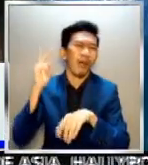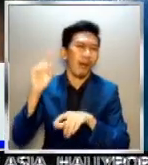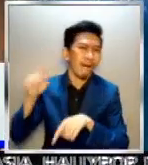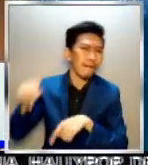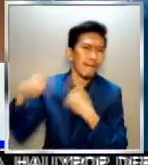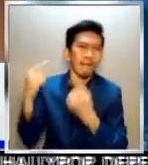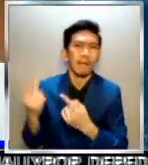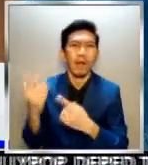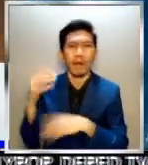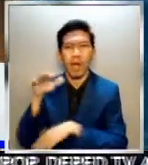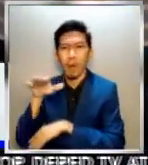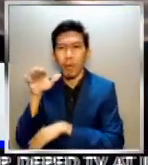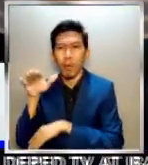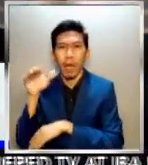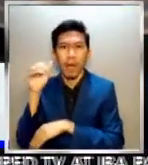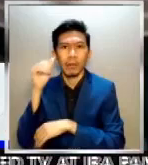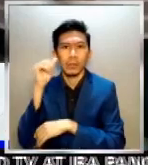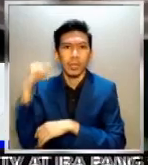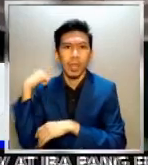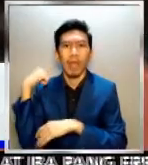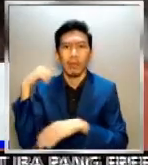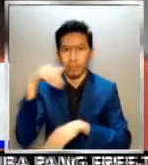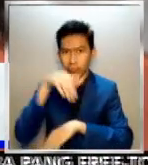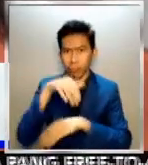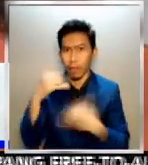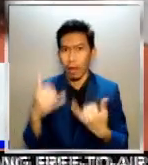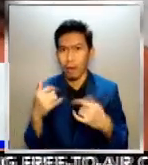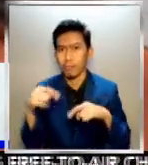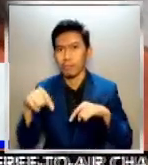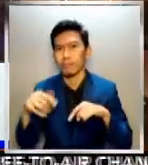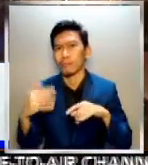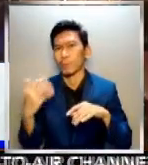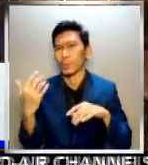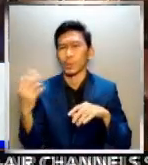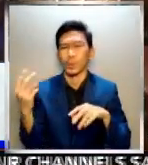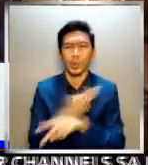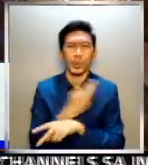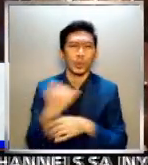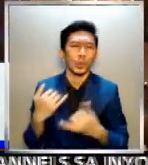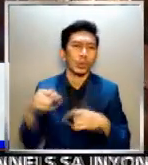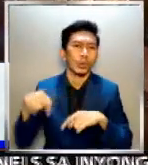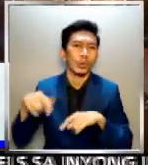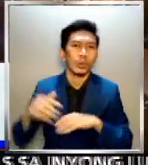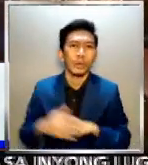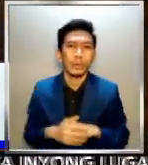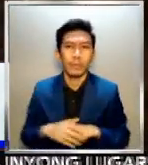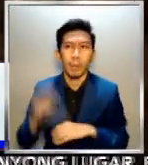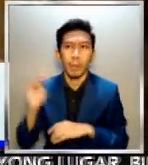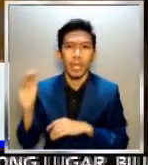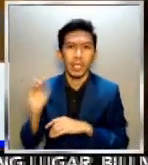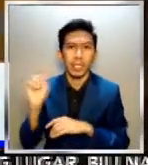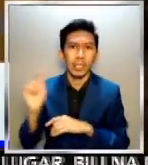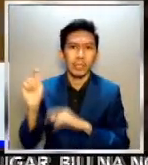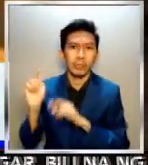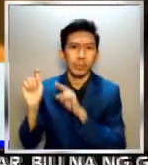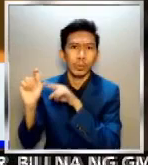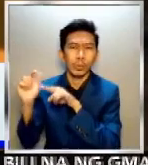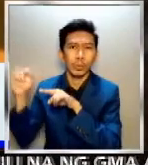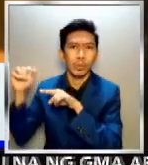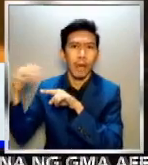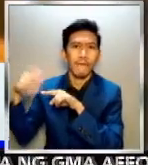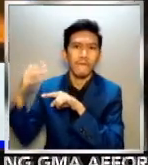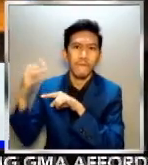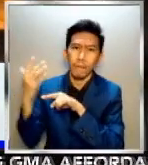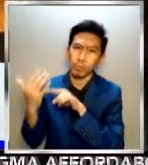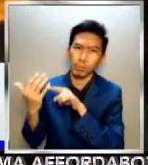Tsaka ngayon. Pero mas malala po yung ngayon. Ayon sa mga taga-barangay, Martes ng gabi nang nagliyab na rin ang ilang kawad sa lugar na naayos naman daw agad ng